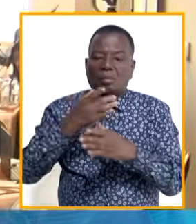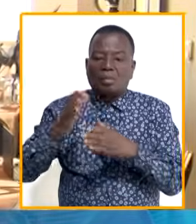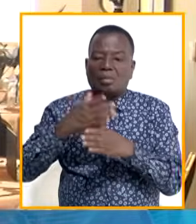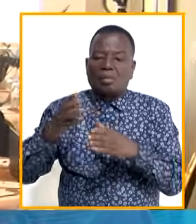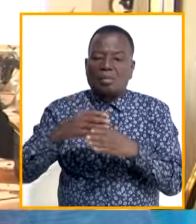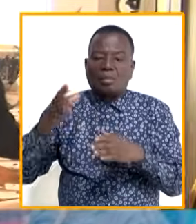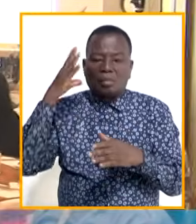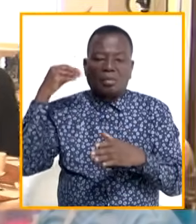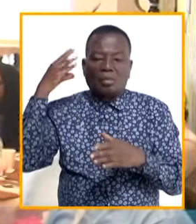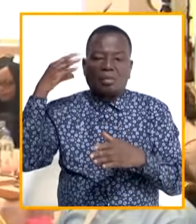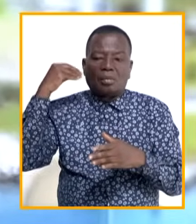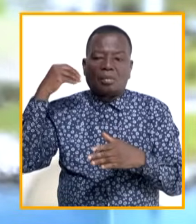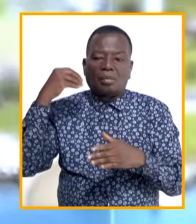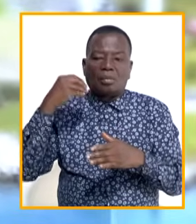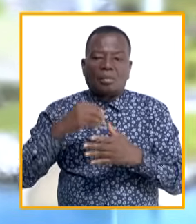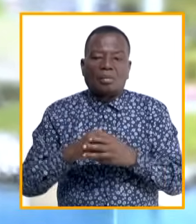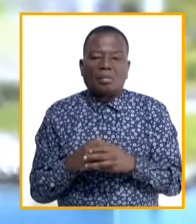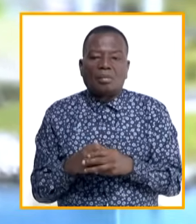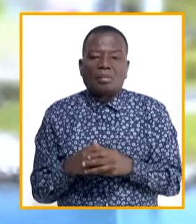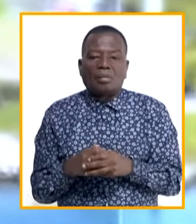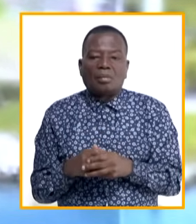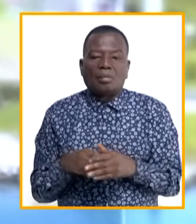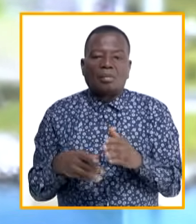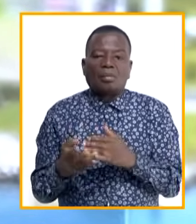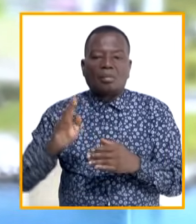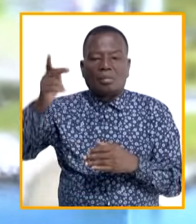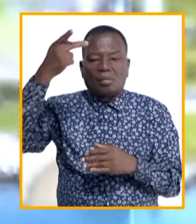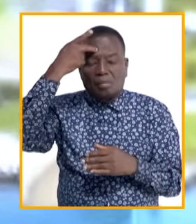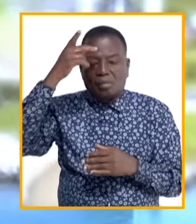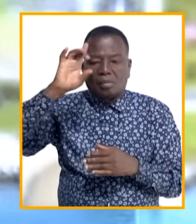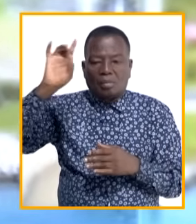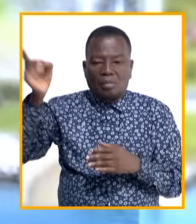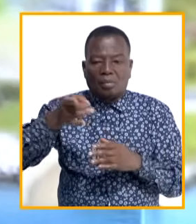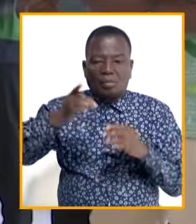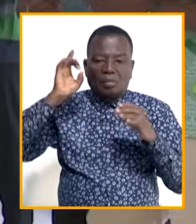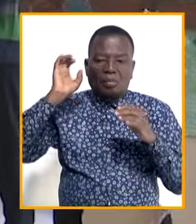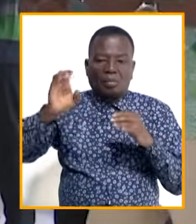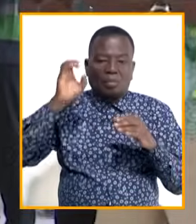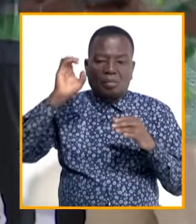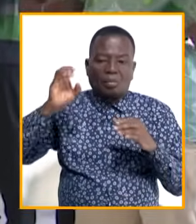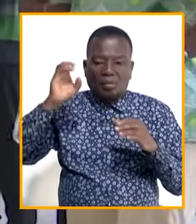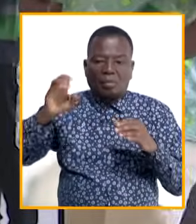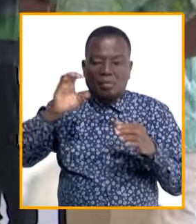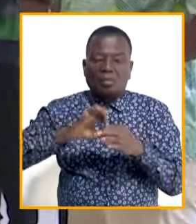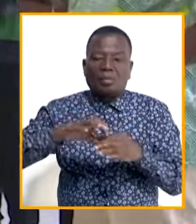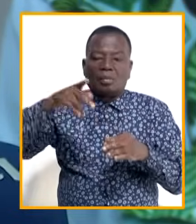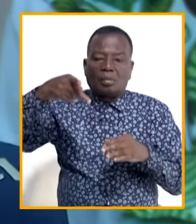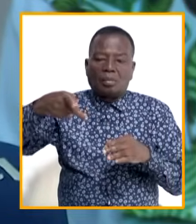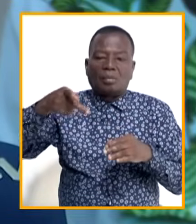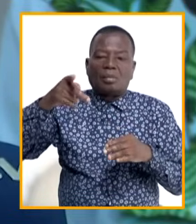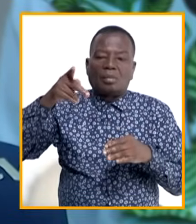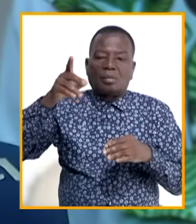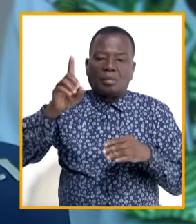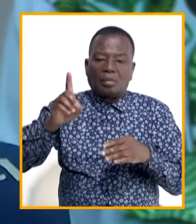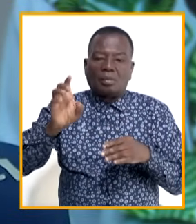partager leurs expériences. En politique, le 8e congrès extraordinaire du PDCI RDA se tiendra